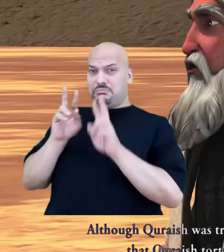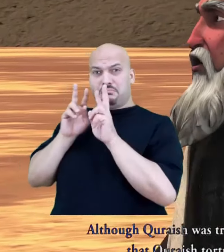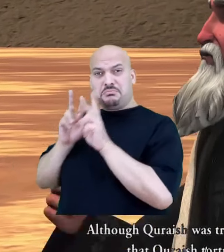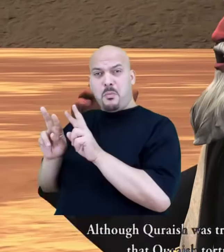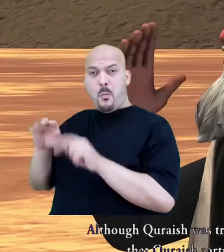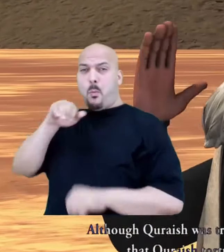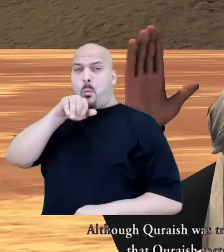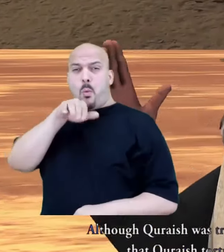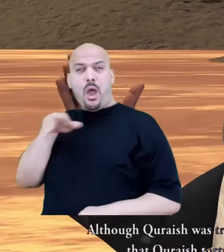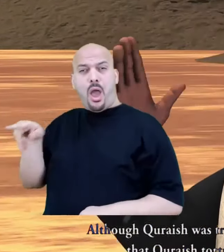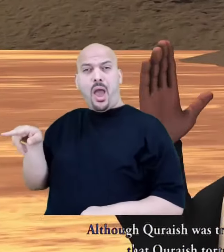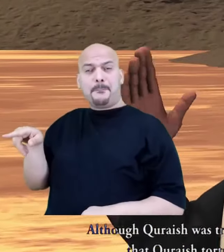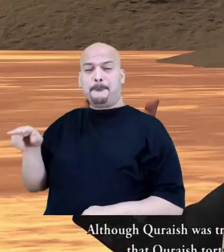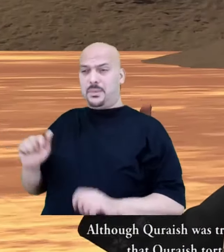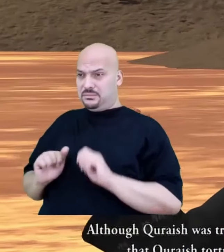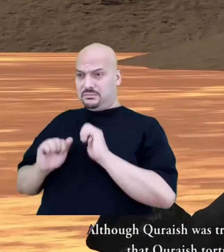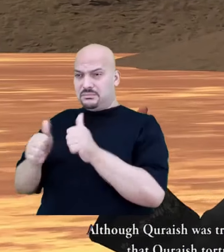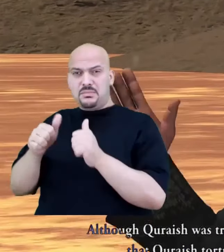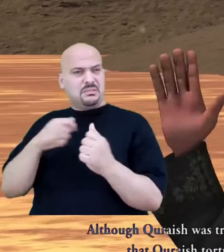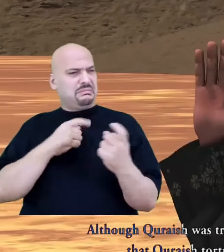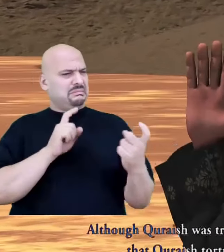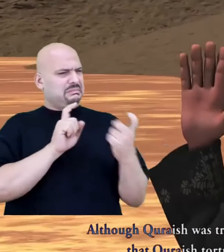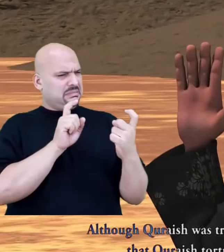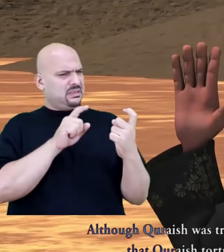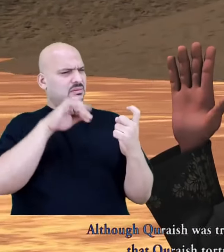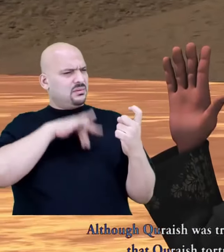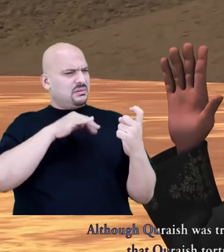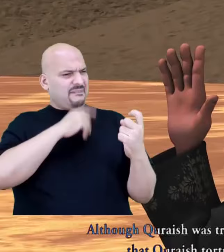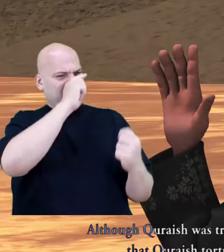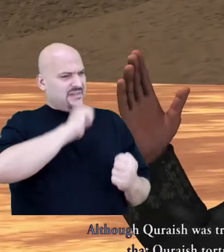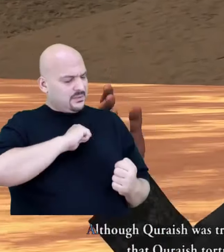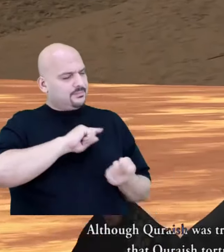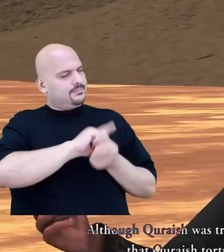فعلى الرغم من مقابلة نبي الله السيئة بالحسنة